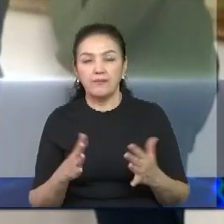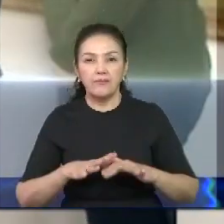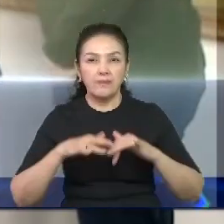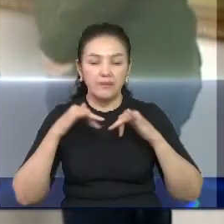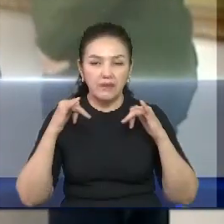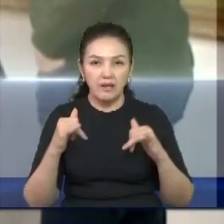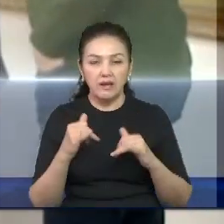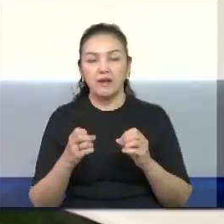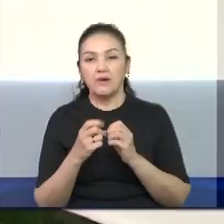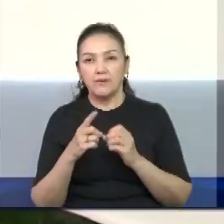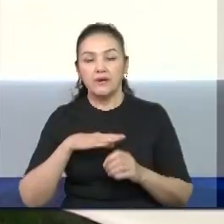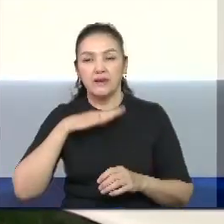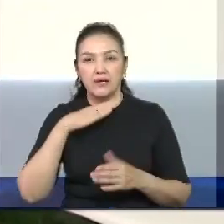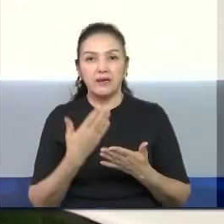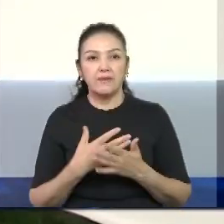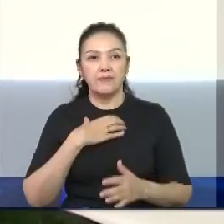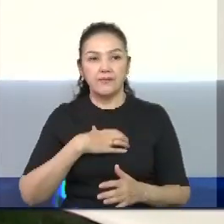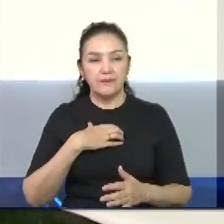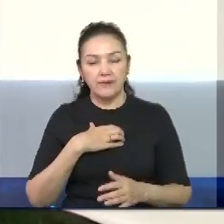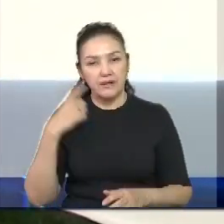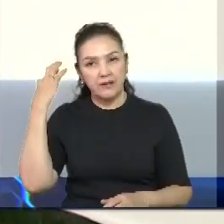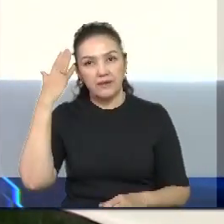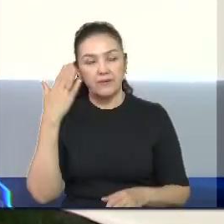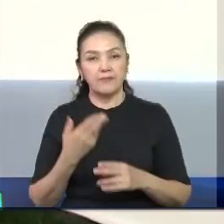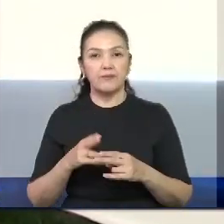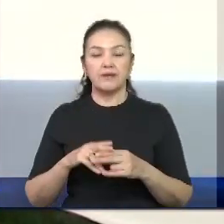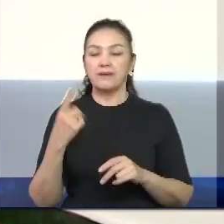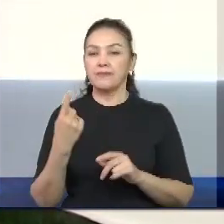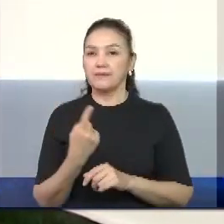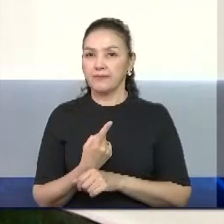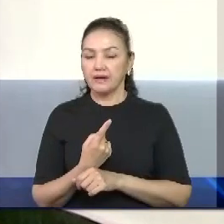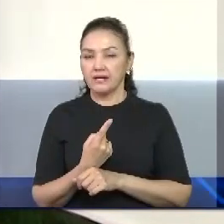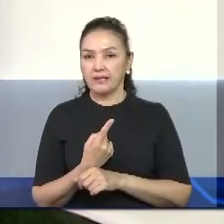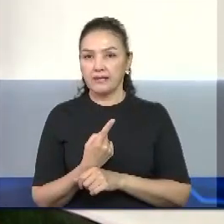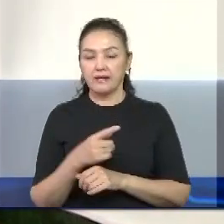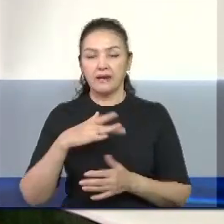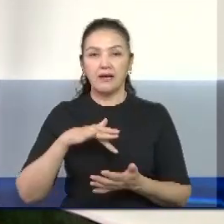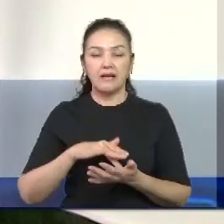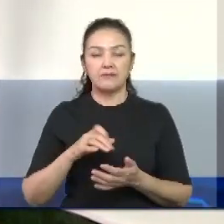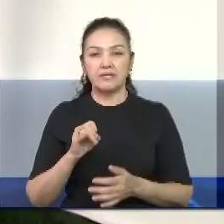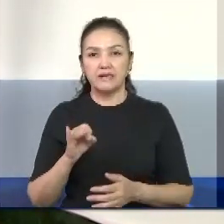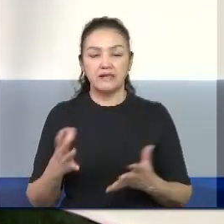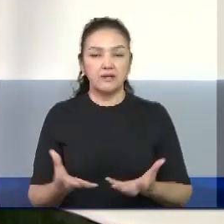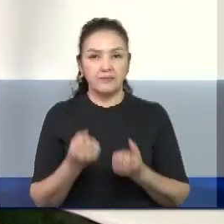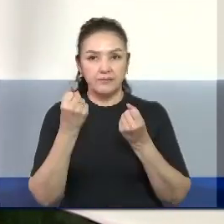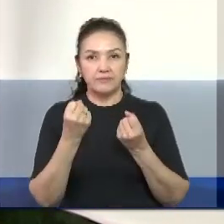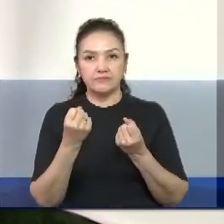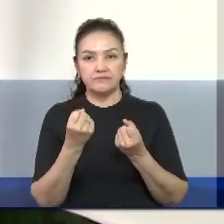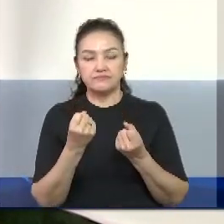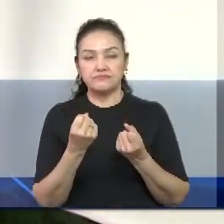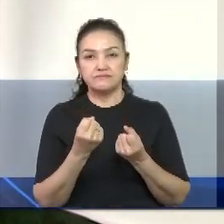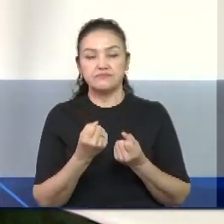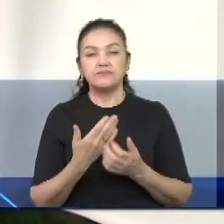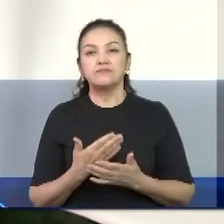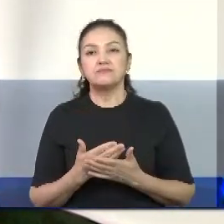байқағандай өсі 11-ге жетті. Әрине маңызы зор деп ойлаймын. Бұл біріншіден қаламгерлерді қолдау, оларға